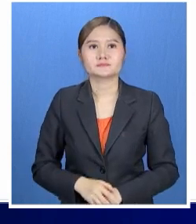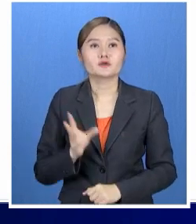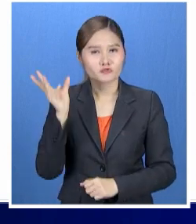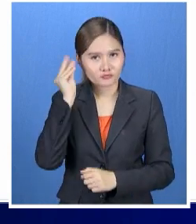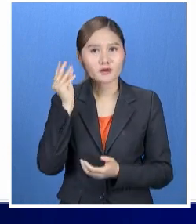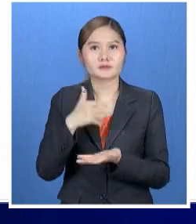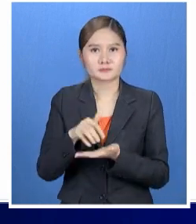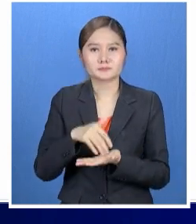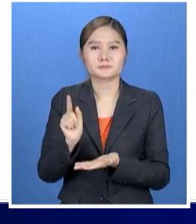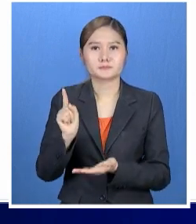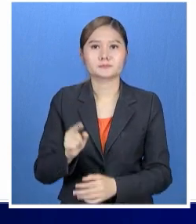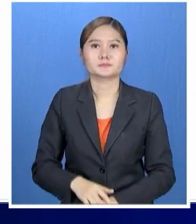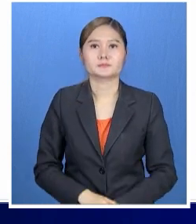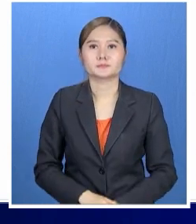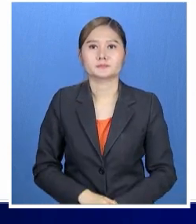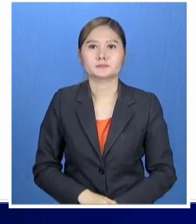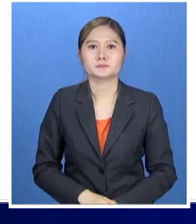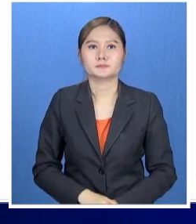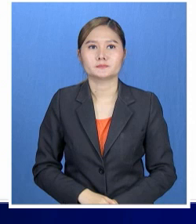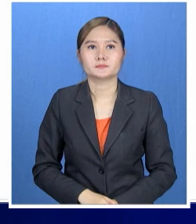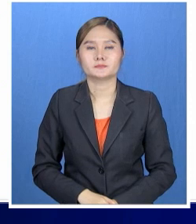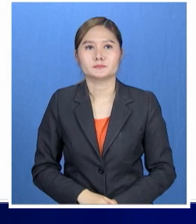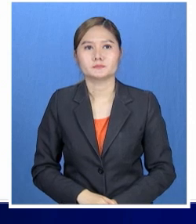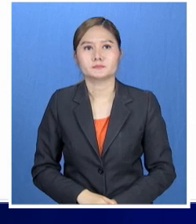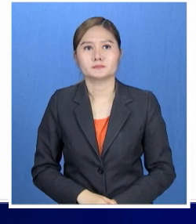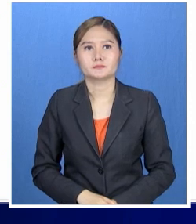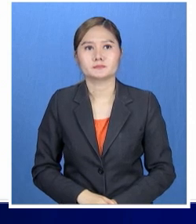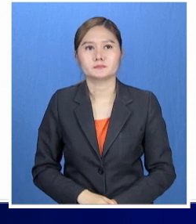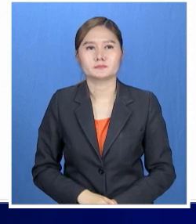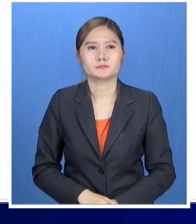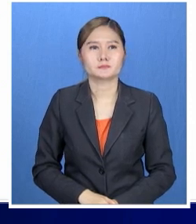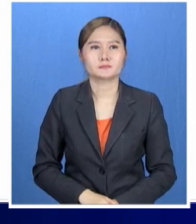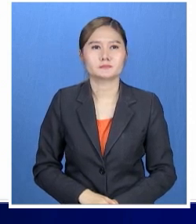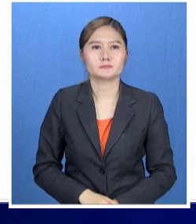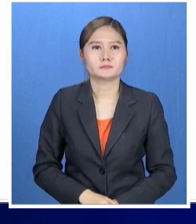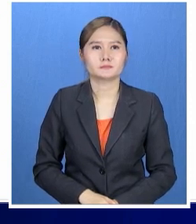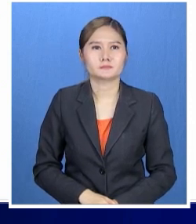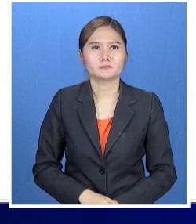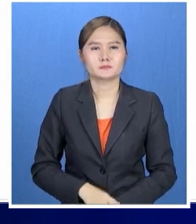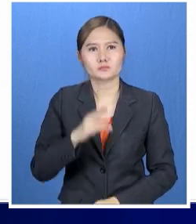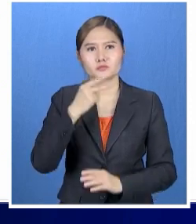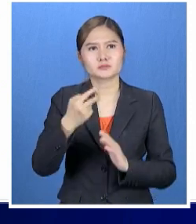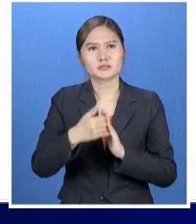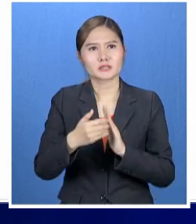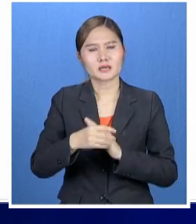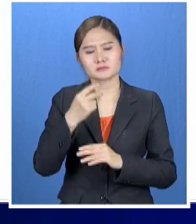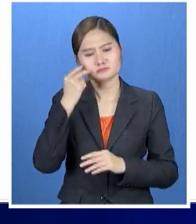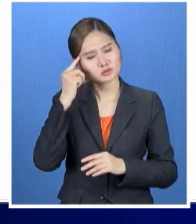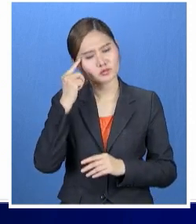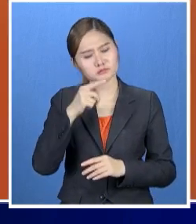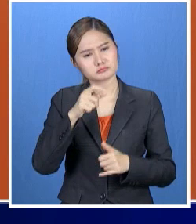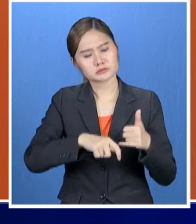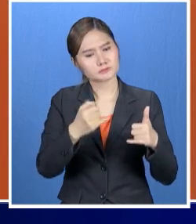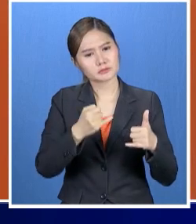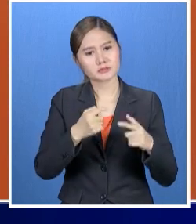องฟังเสียงคุณมณีชาวบ้านในพื้นที่ครับ แม่เห็นจังสิแม่ว่าเพิ่นบ่มีแนวที่ว่าบ่ดีแ